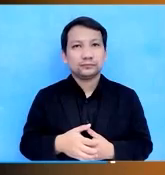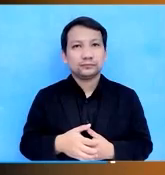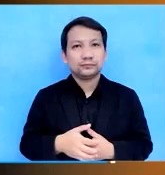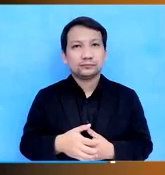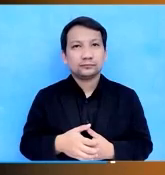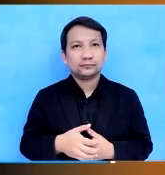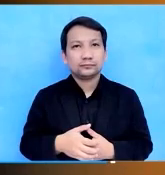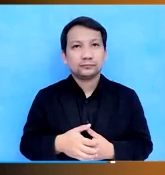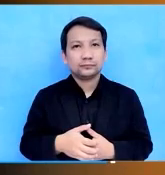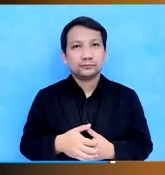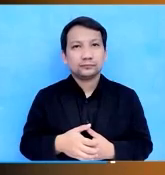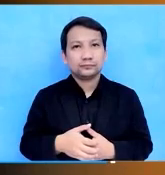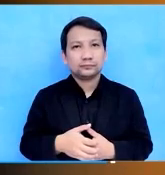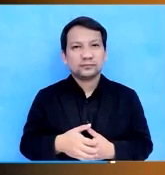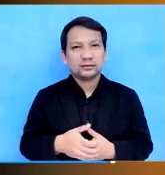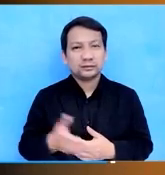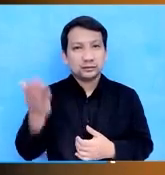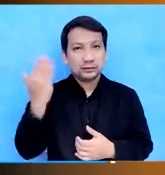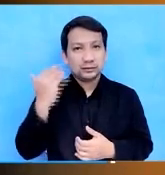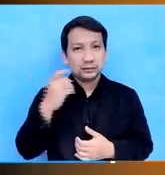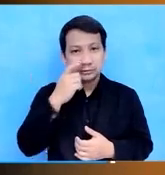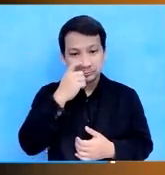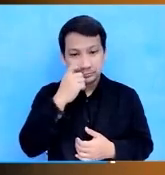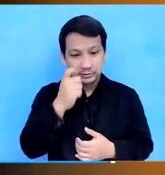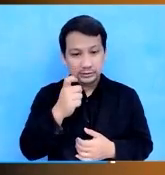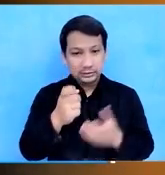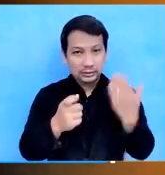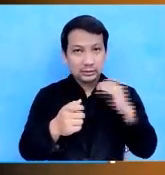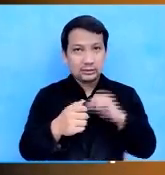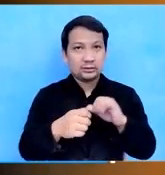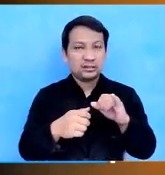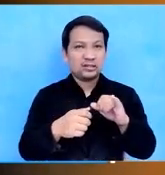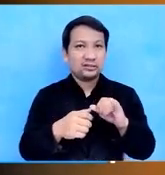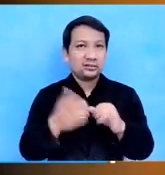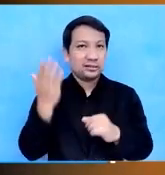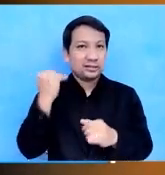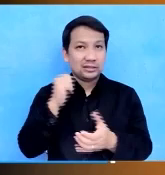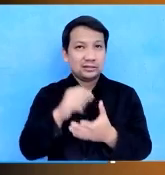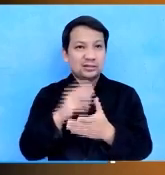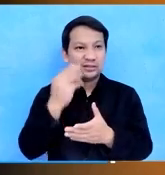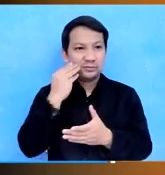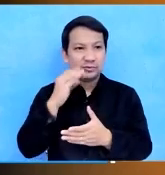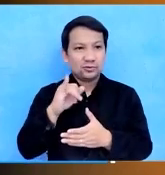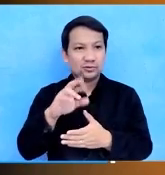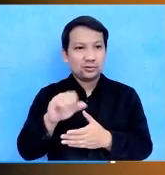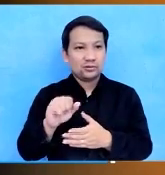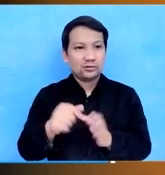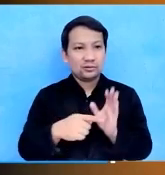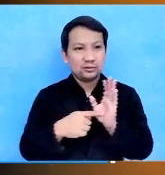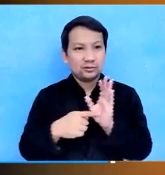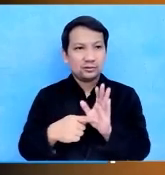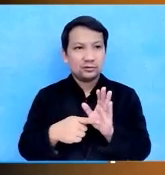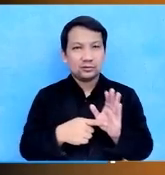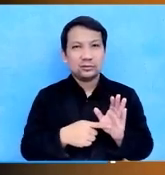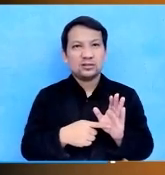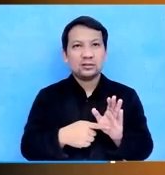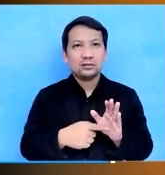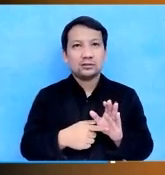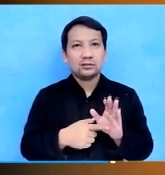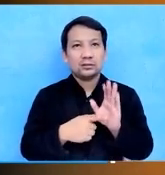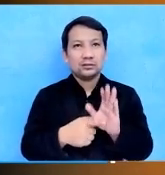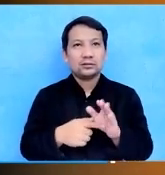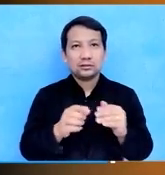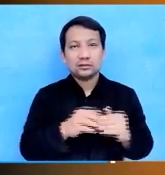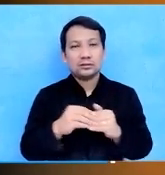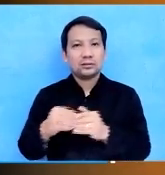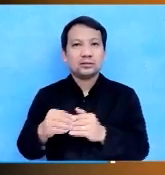Trending na naman ang ex-husband ni Moira de la Torre na si Jason Hernandez. Ang piniflex pala niya kasing mystery girl, leading